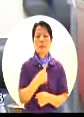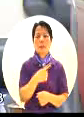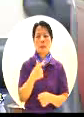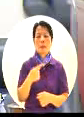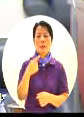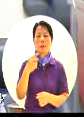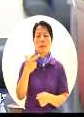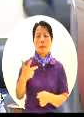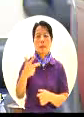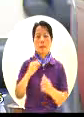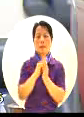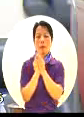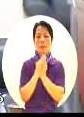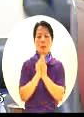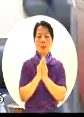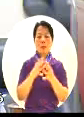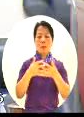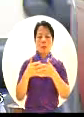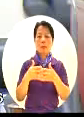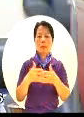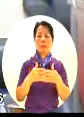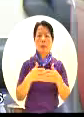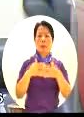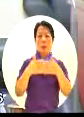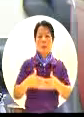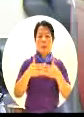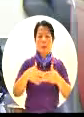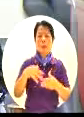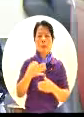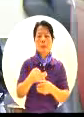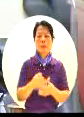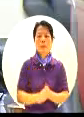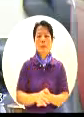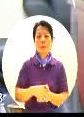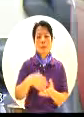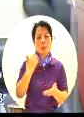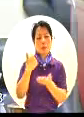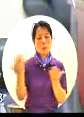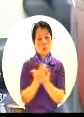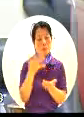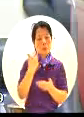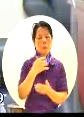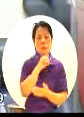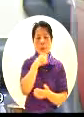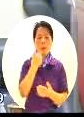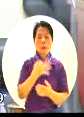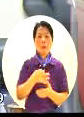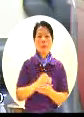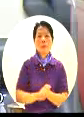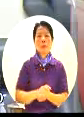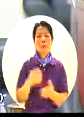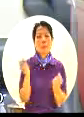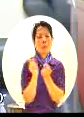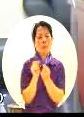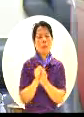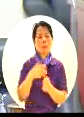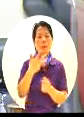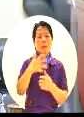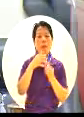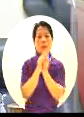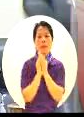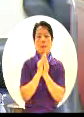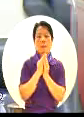1.7兆人民币，和咱代表偌济，将近8兆，8兆是